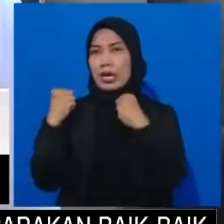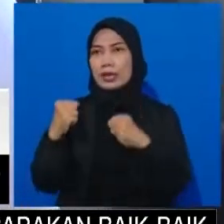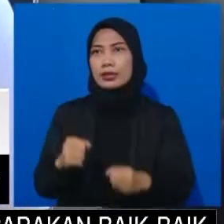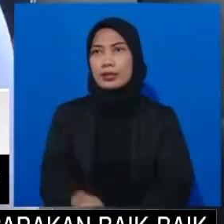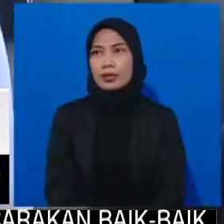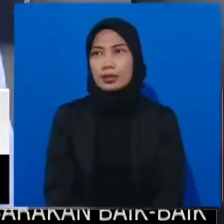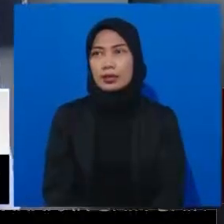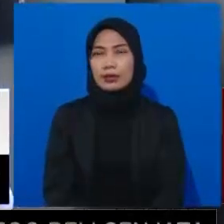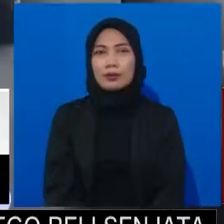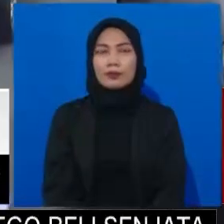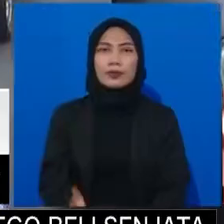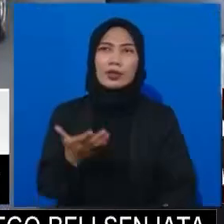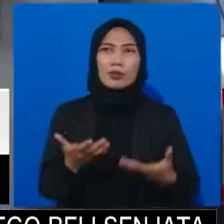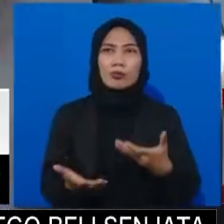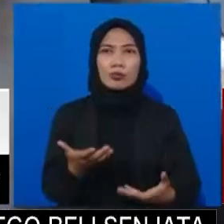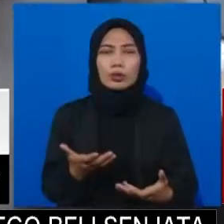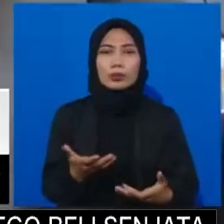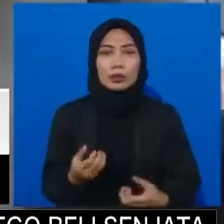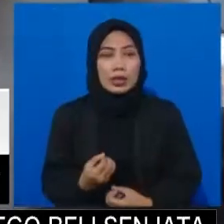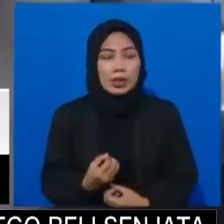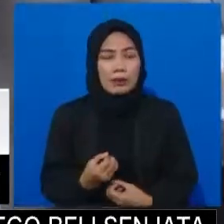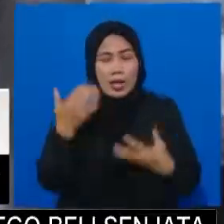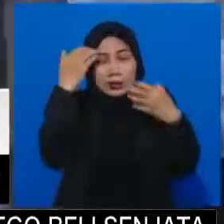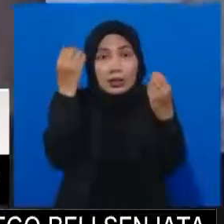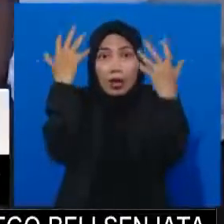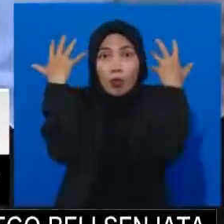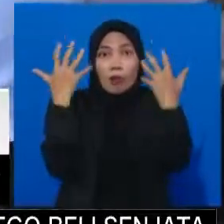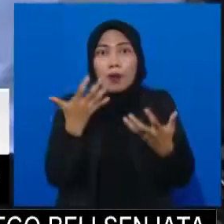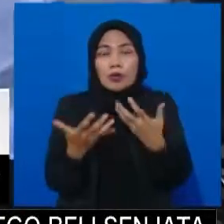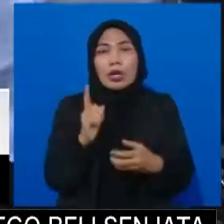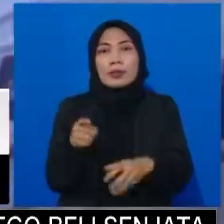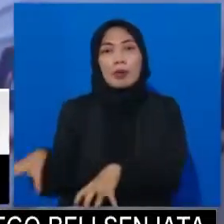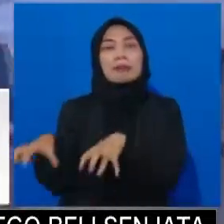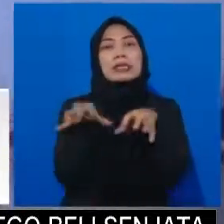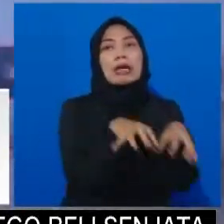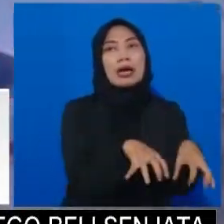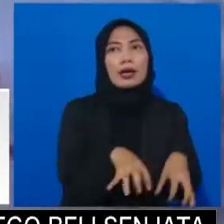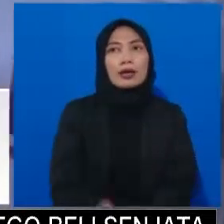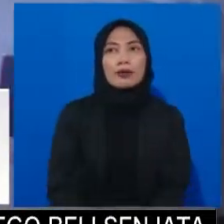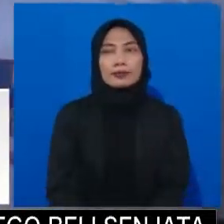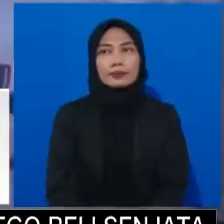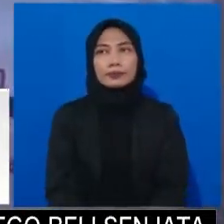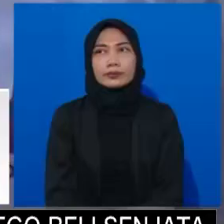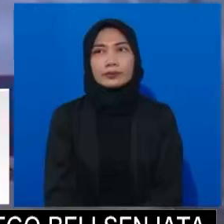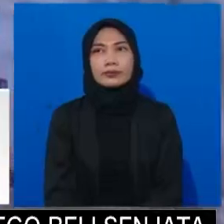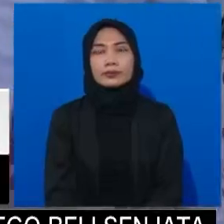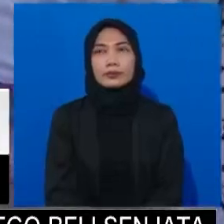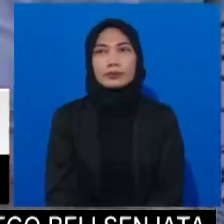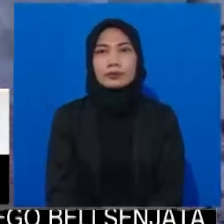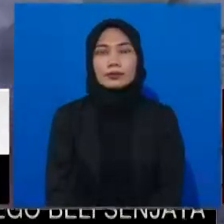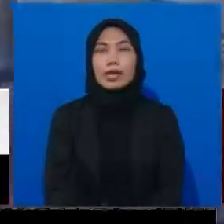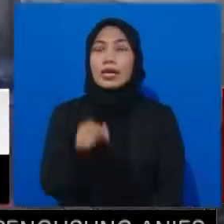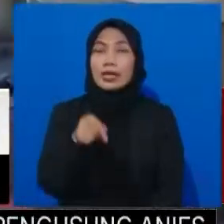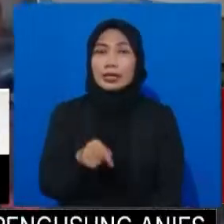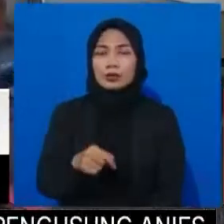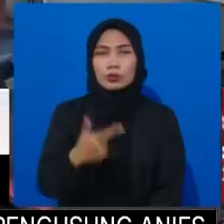mungkin agak trauma karena perpindahan tempat atau apa. Ketua APHI Rahmat Ninumone mengatakan, kasus ini dapat menjadi